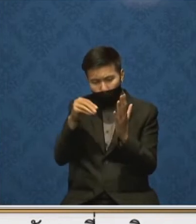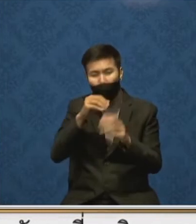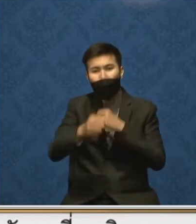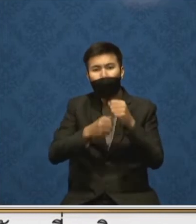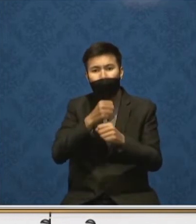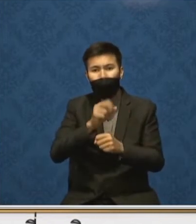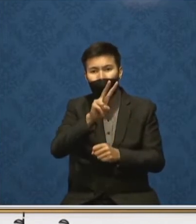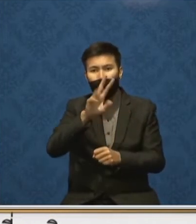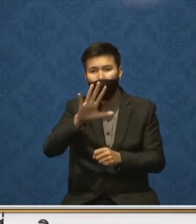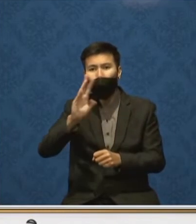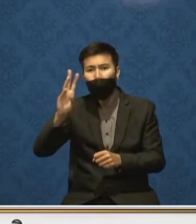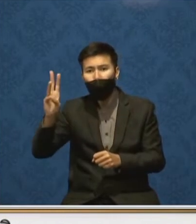มีอะไรบางfor